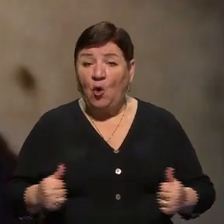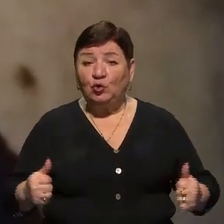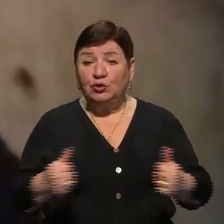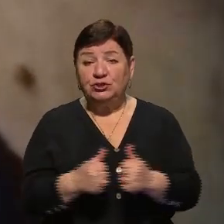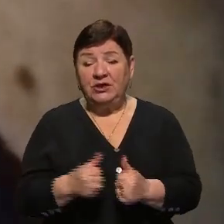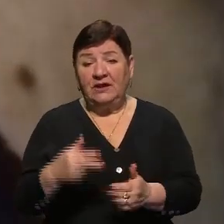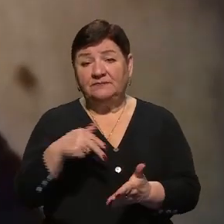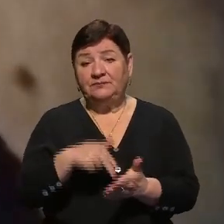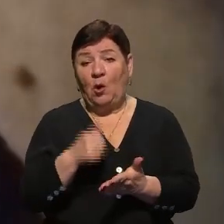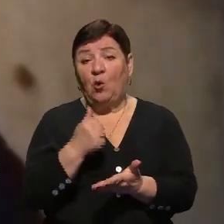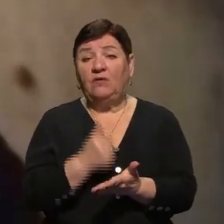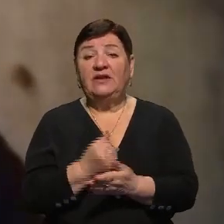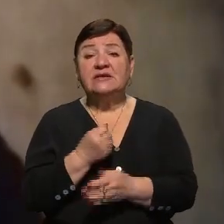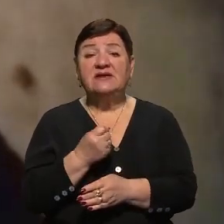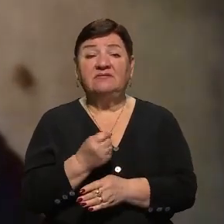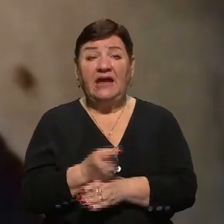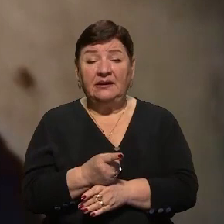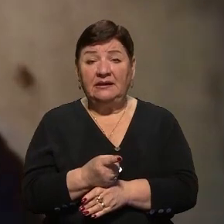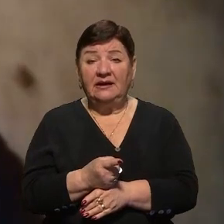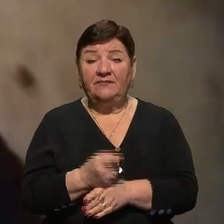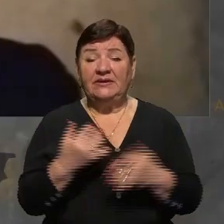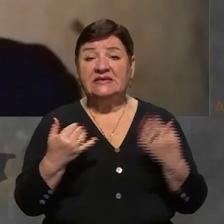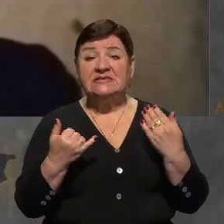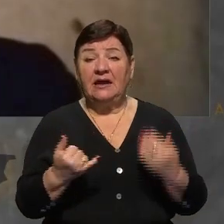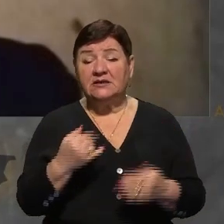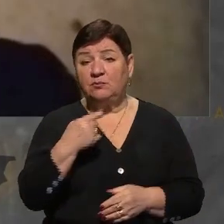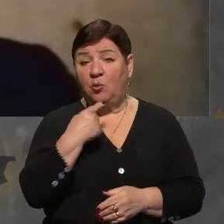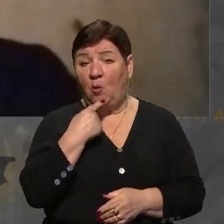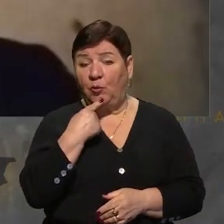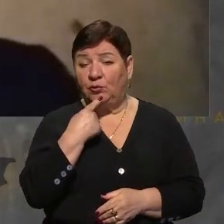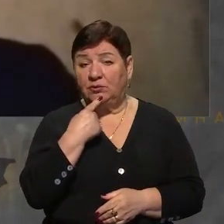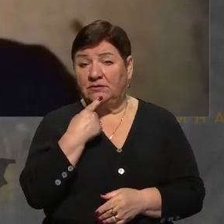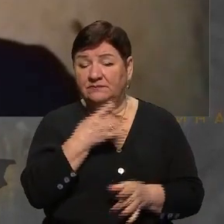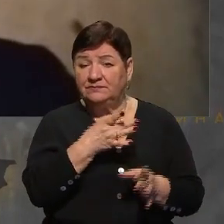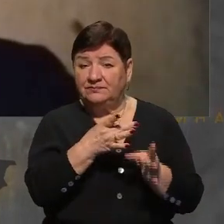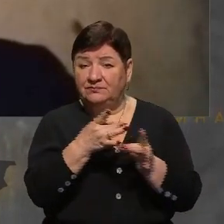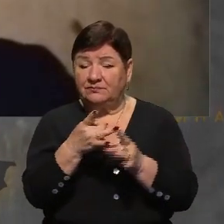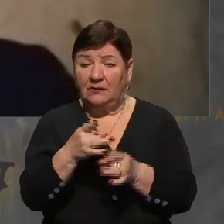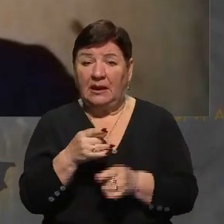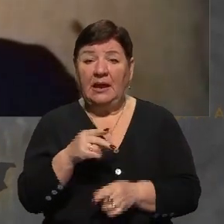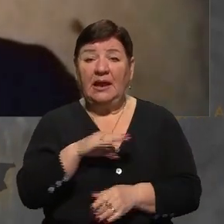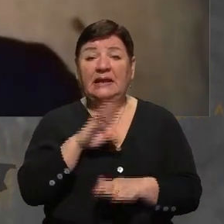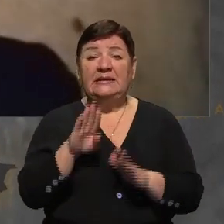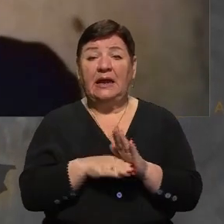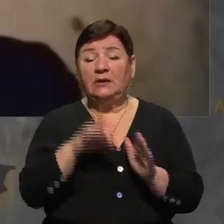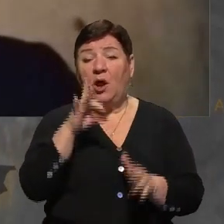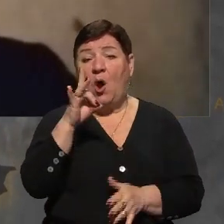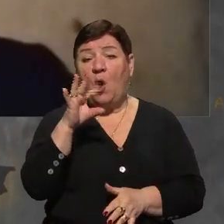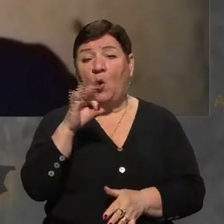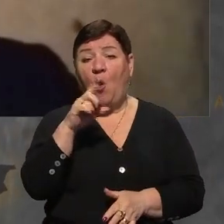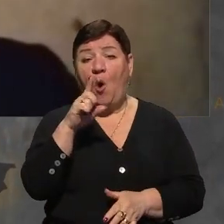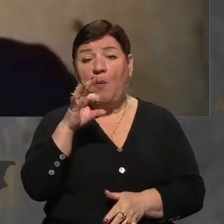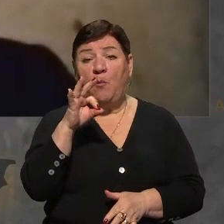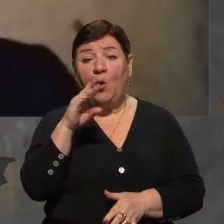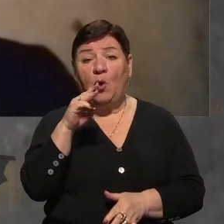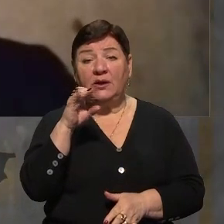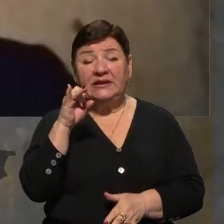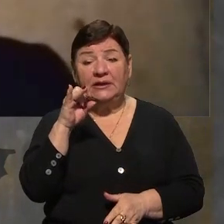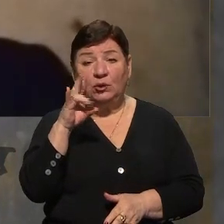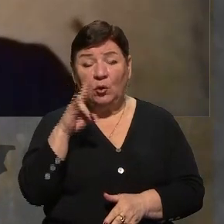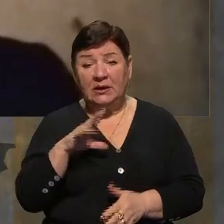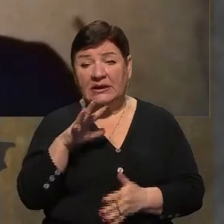стоїть головне завдання. Це зараз вони пробують встановити вогневий контроль над Роботіна, а потім знову зайняти